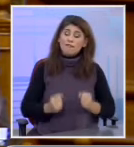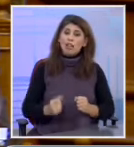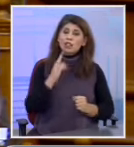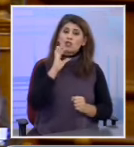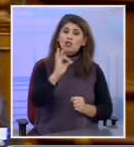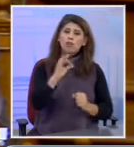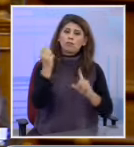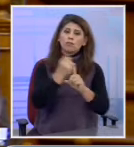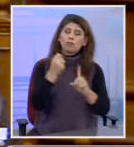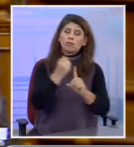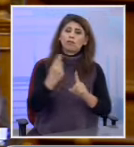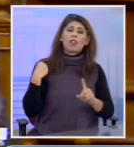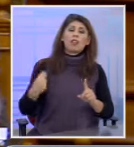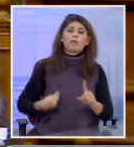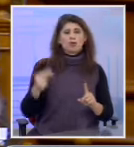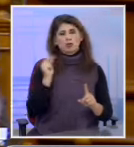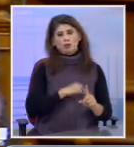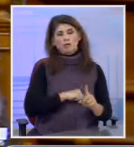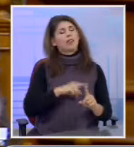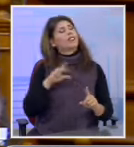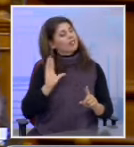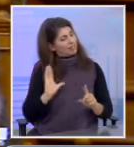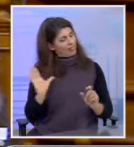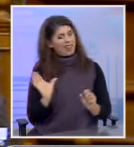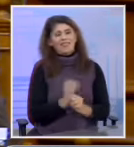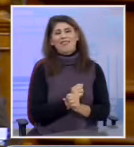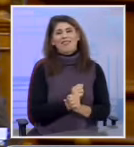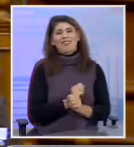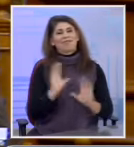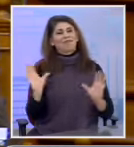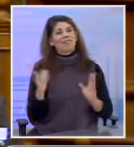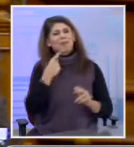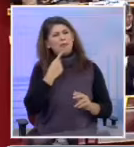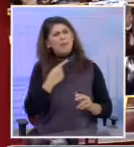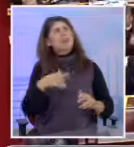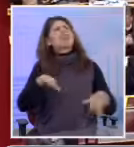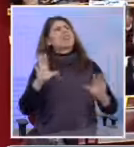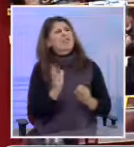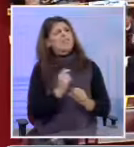να υπερασπίσουμε το δημόσιο συμφέρον. Και θα τα καταφέρουμε παρά τις Κασάνδρες.